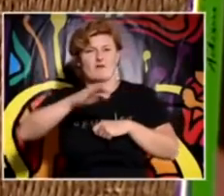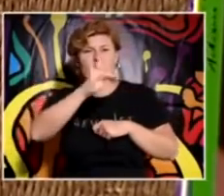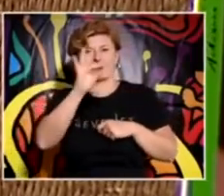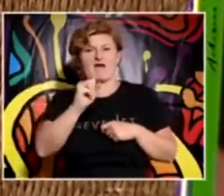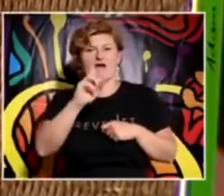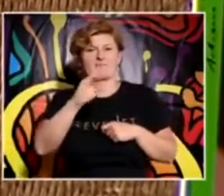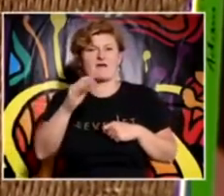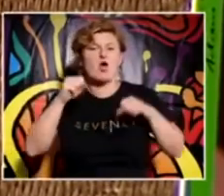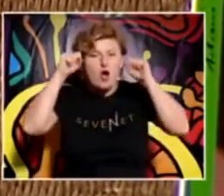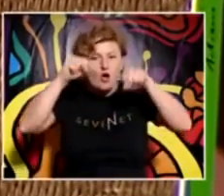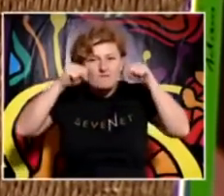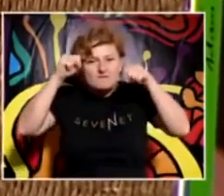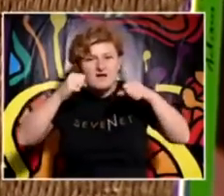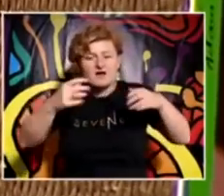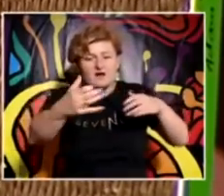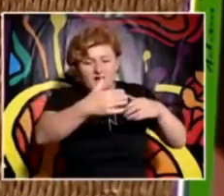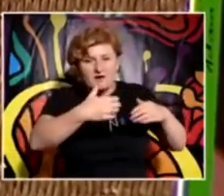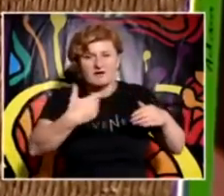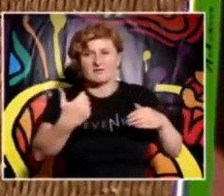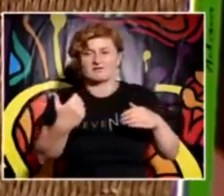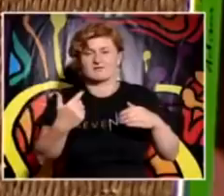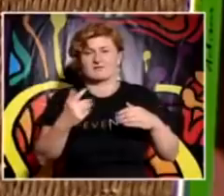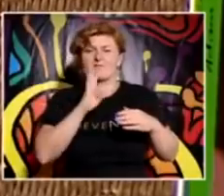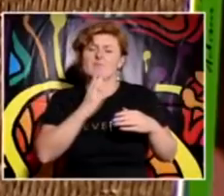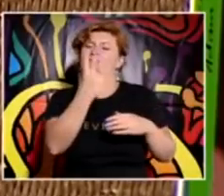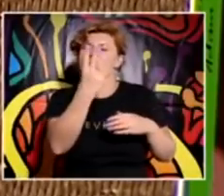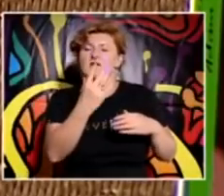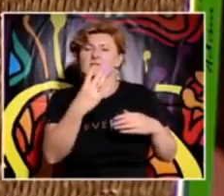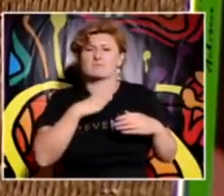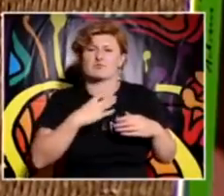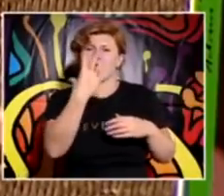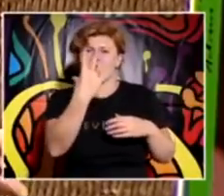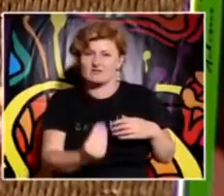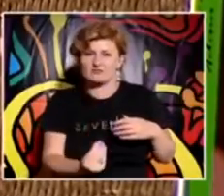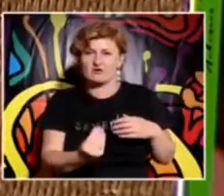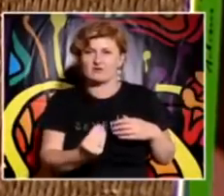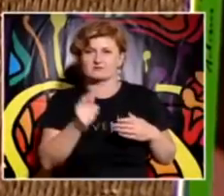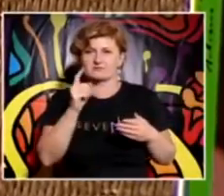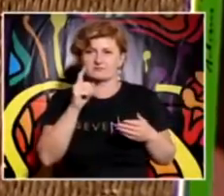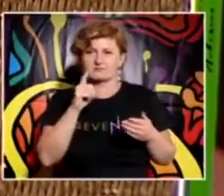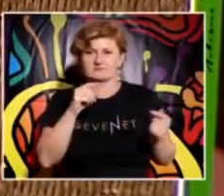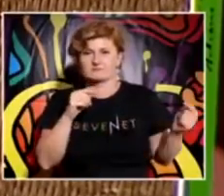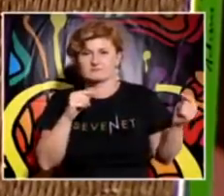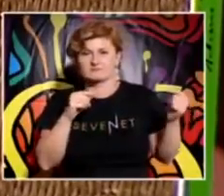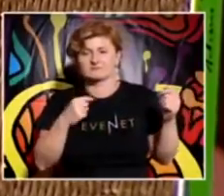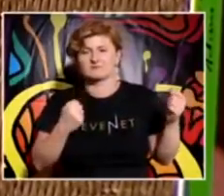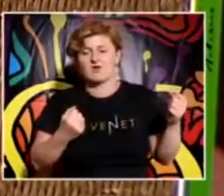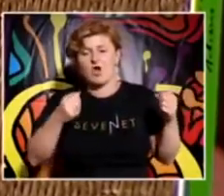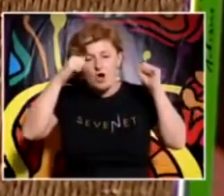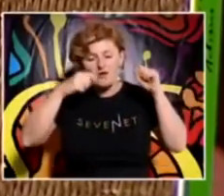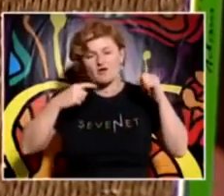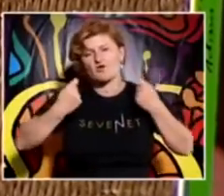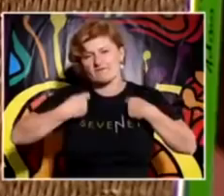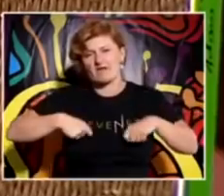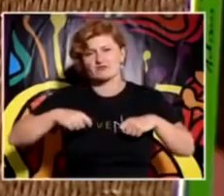zbierali owce. To był mniej więcej okres właśnie jesienny. I doglądali, czy co tam u tych owiec słychać i